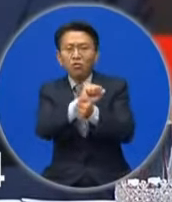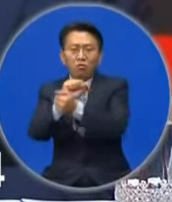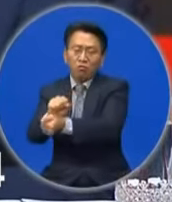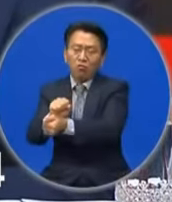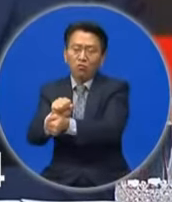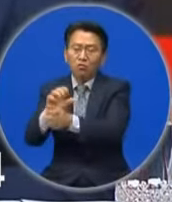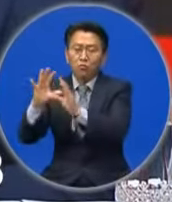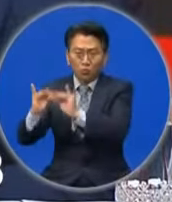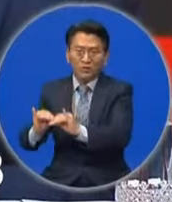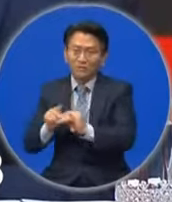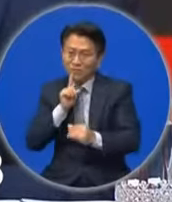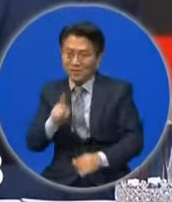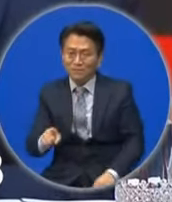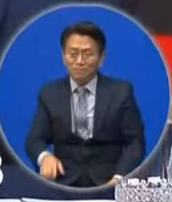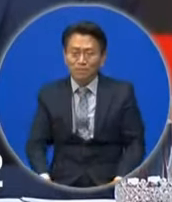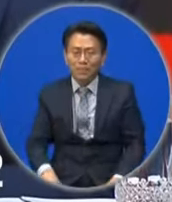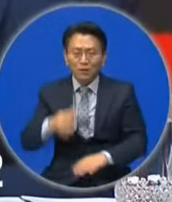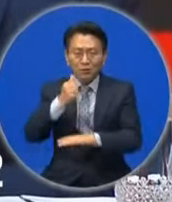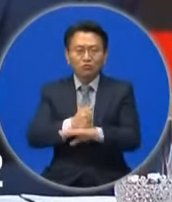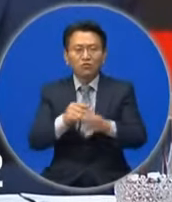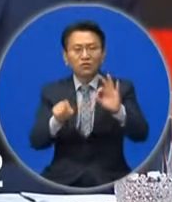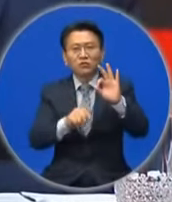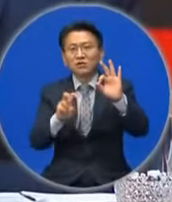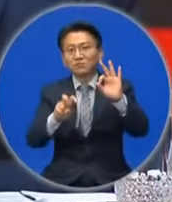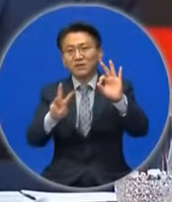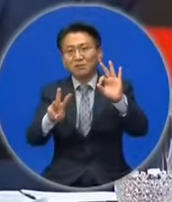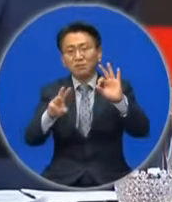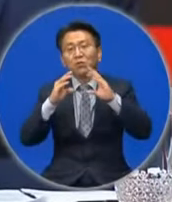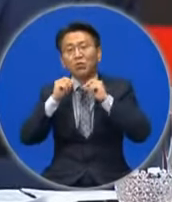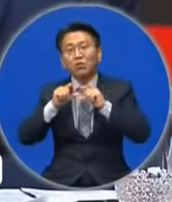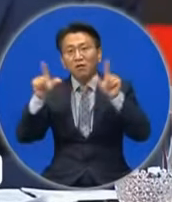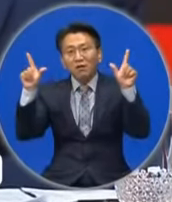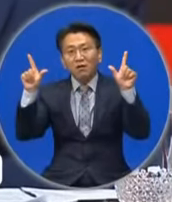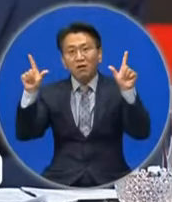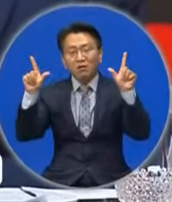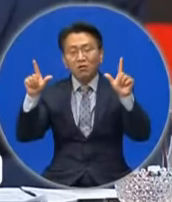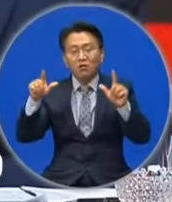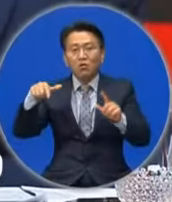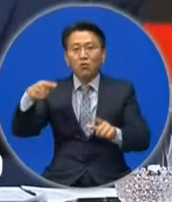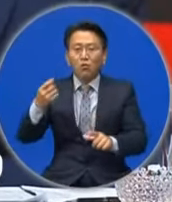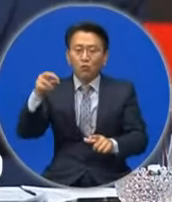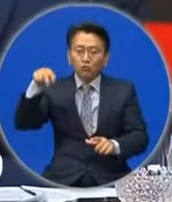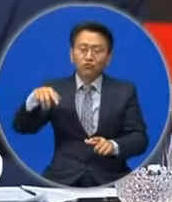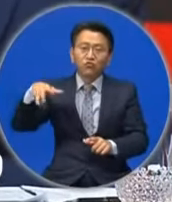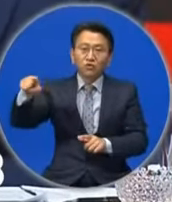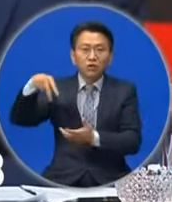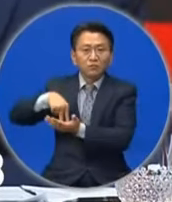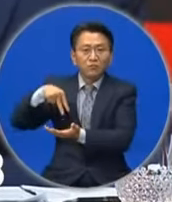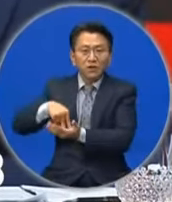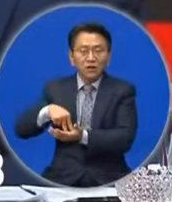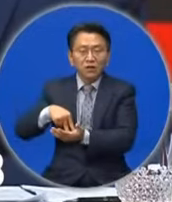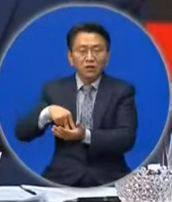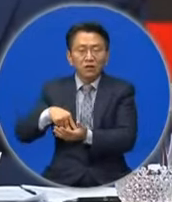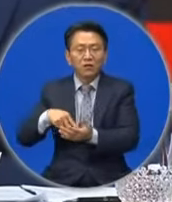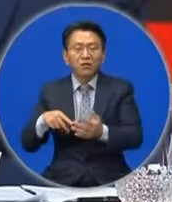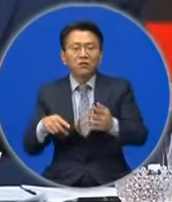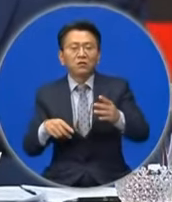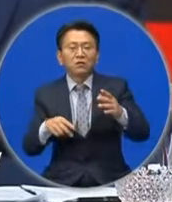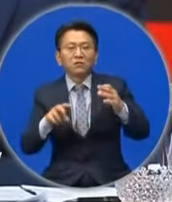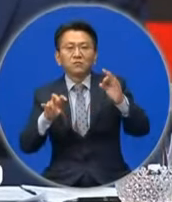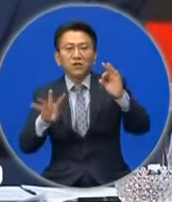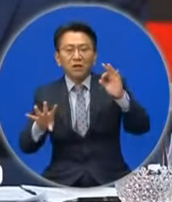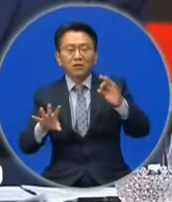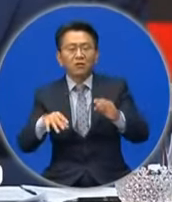없으니까. 그러고 나니까 바로 23일 토요일 날 공수처가 손준성 검사에 대한 사전